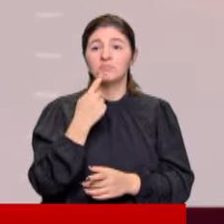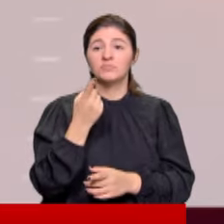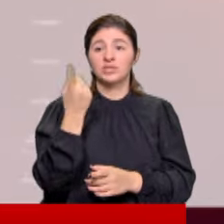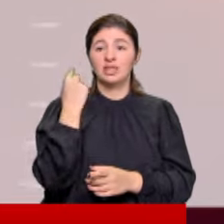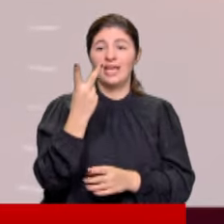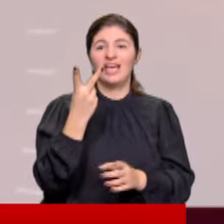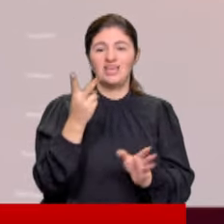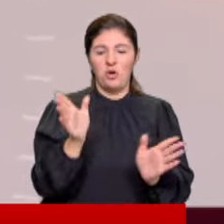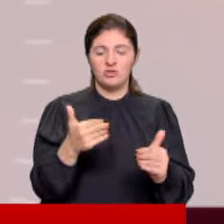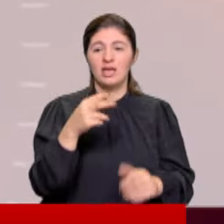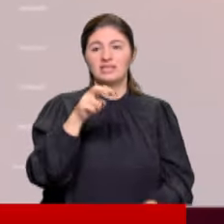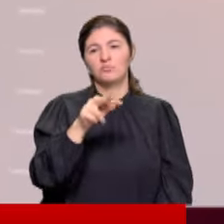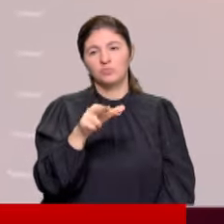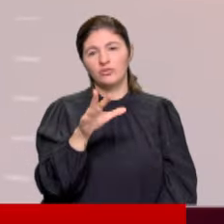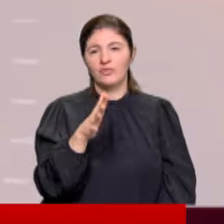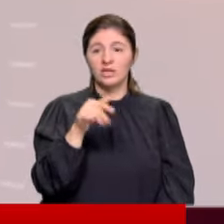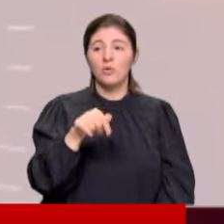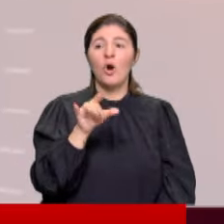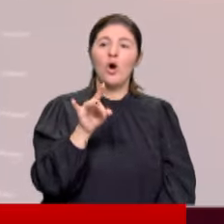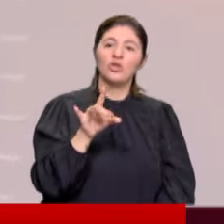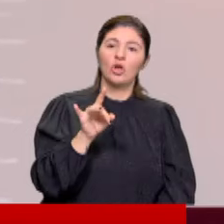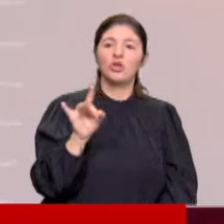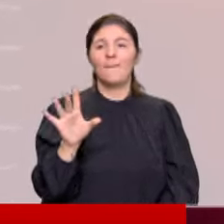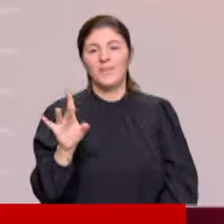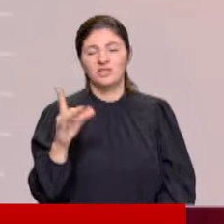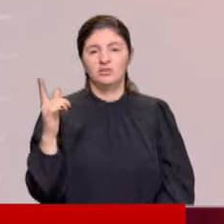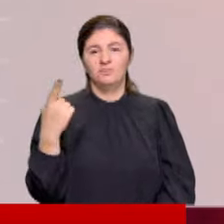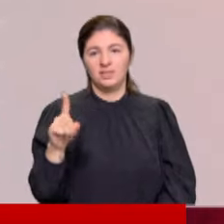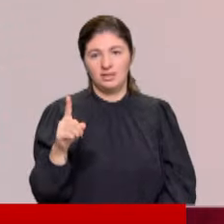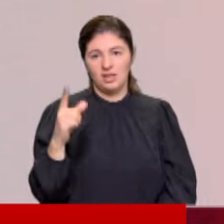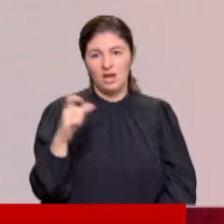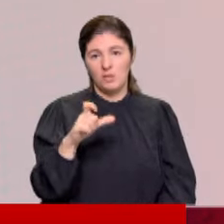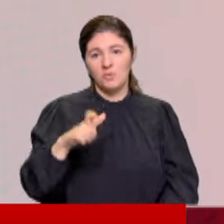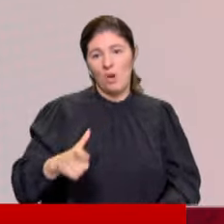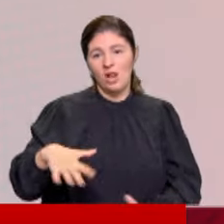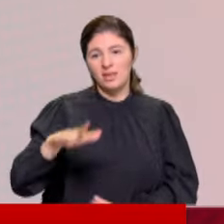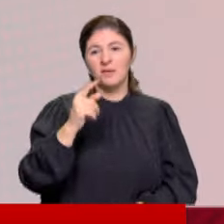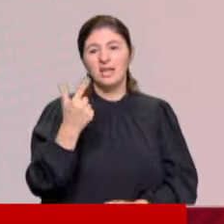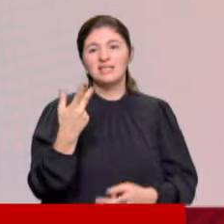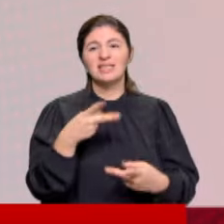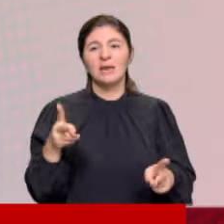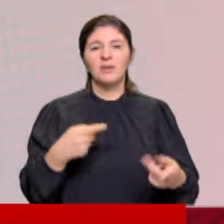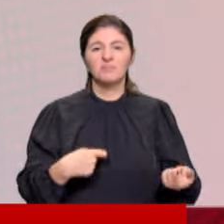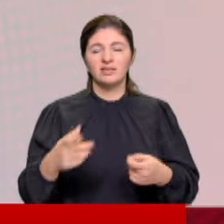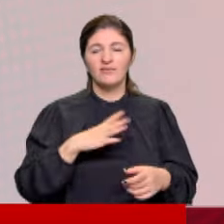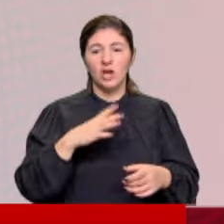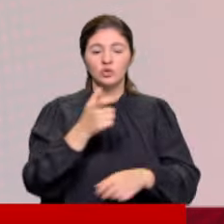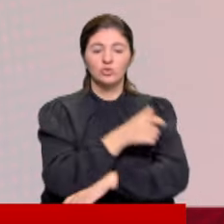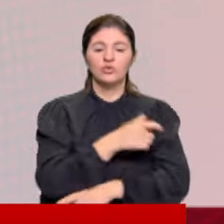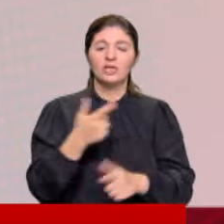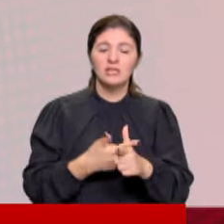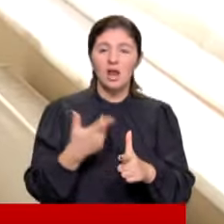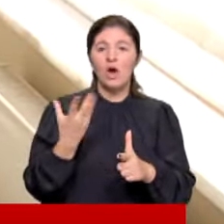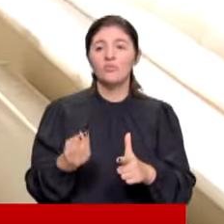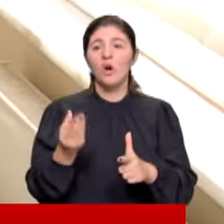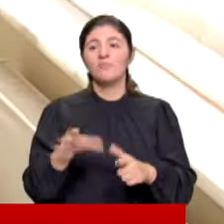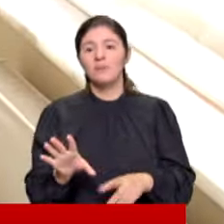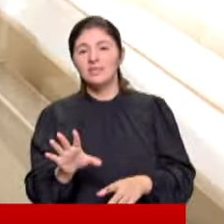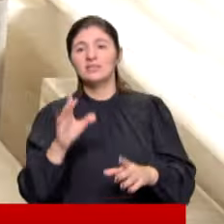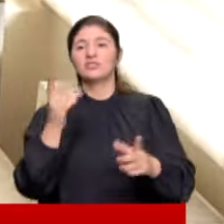kişilik odalarımız ortalama 8,5 şu an 14 155.000 lira aylık bu bölgede biraz da serbest piyasa var yurdun kira olup olmaması